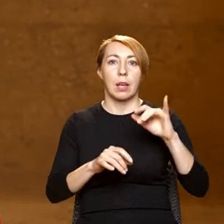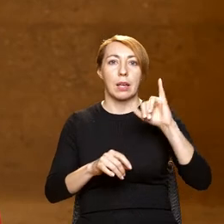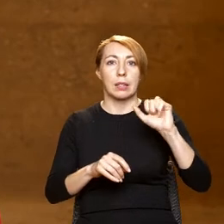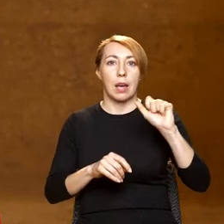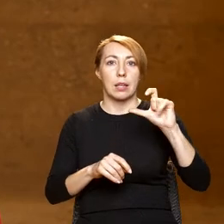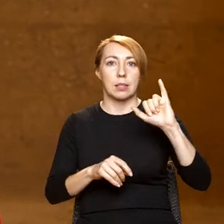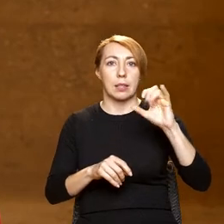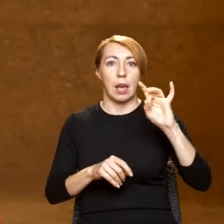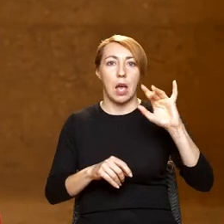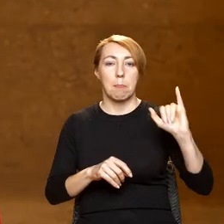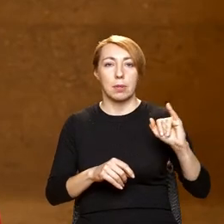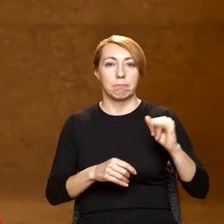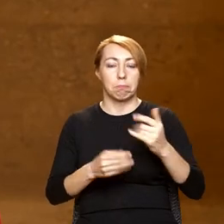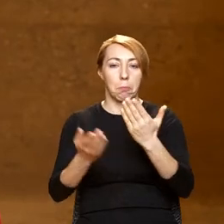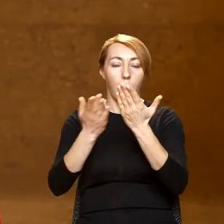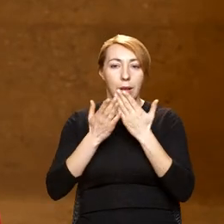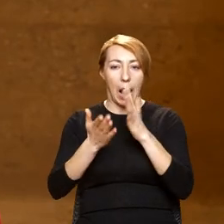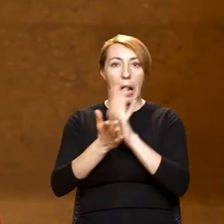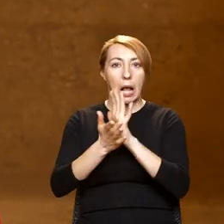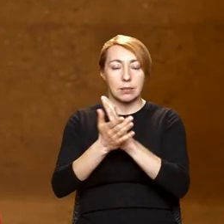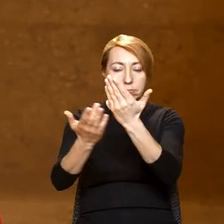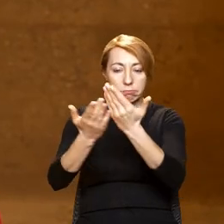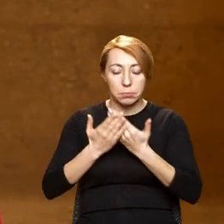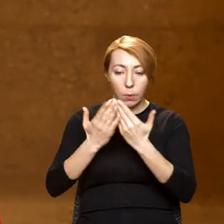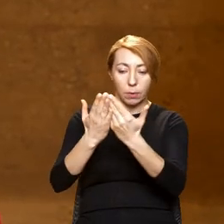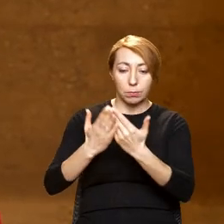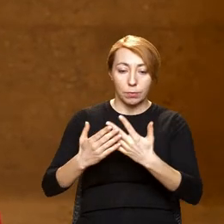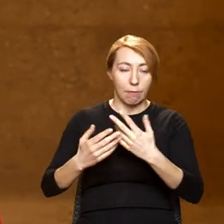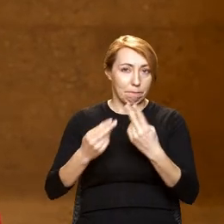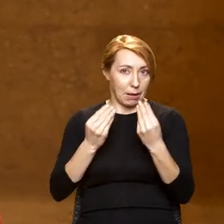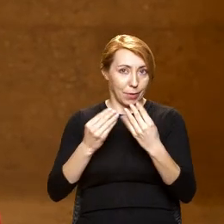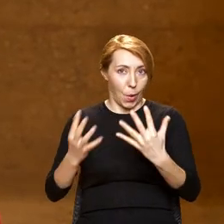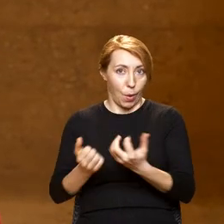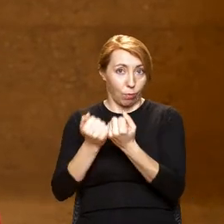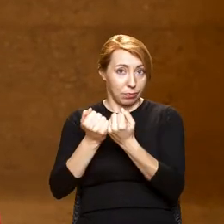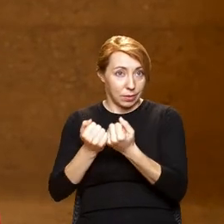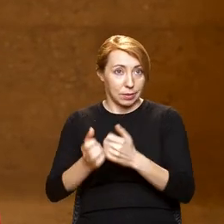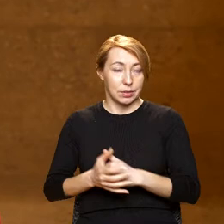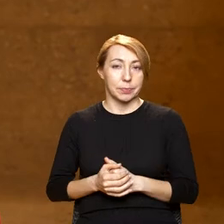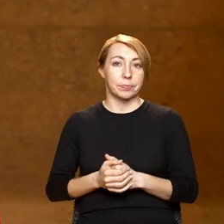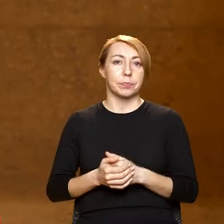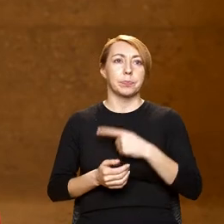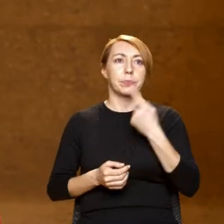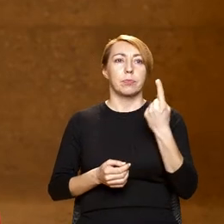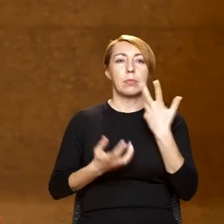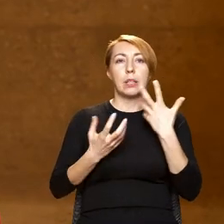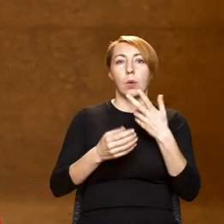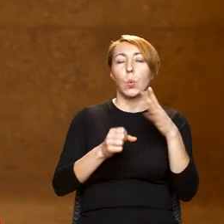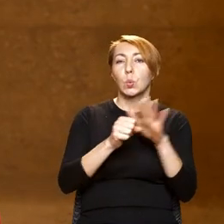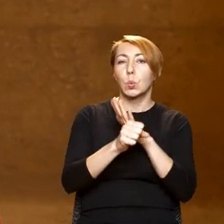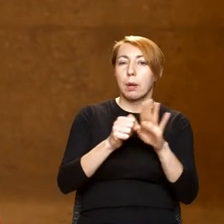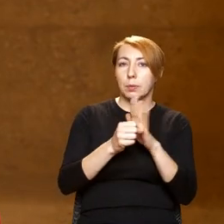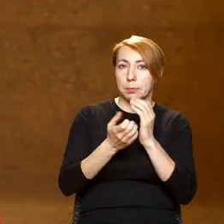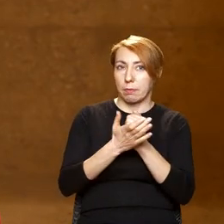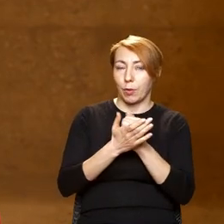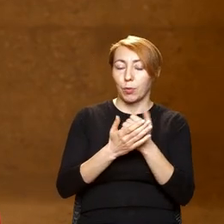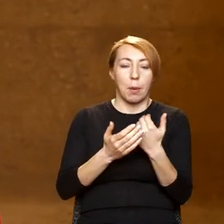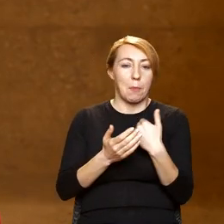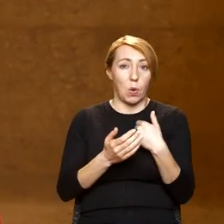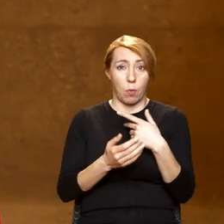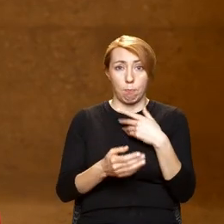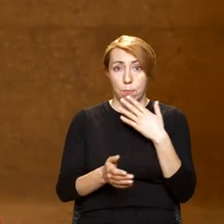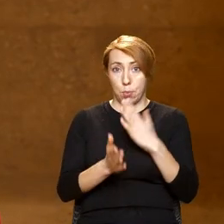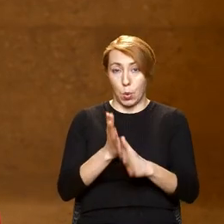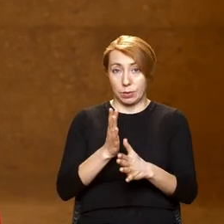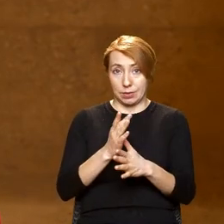wycinki z gazet właśnie dotyczące tego wspaniałego odkrycia. Ja tylko tu chciałam jeszcze uzupełnić, bo to nie było takie proste